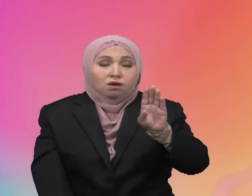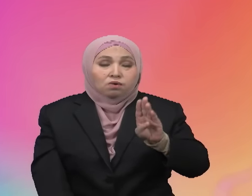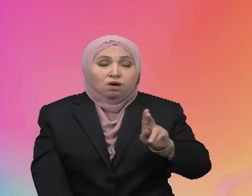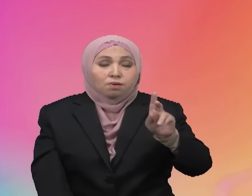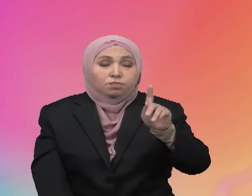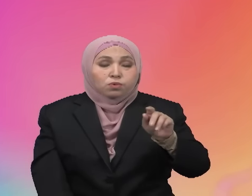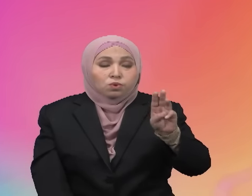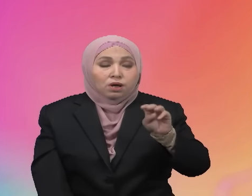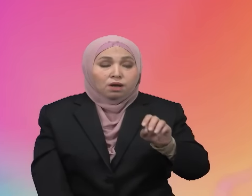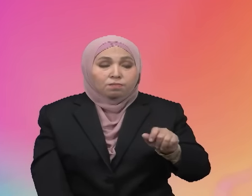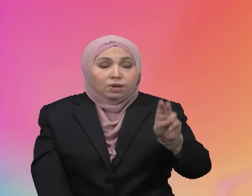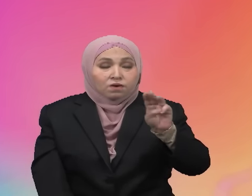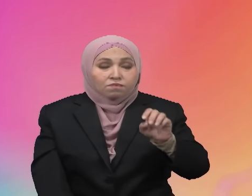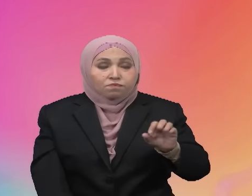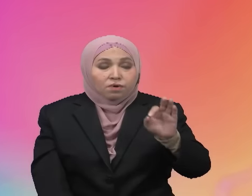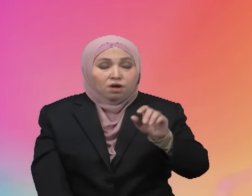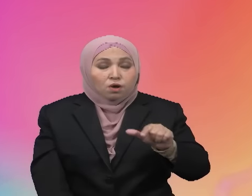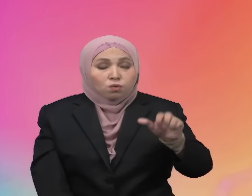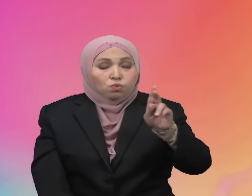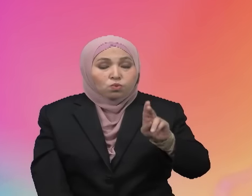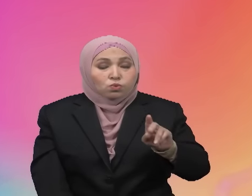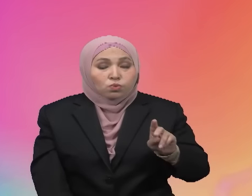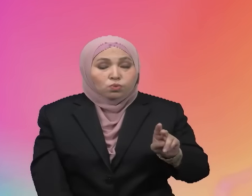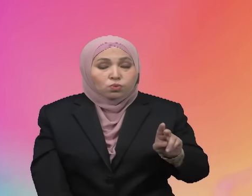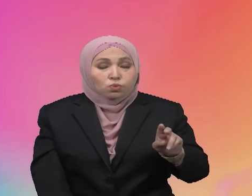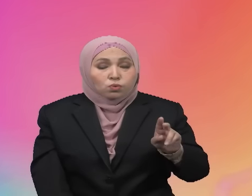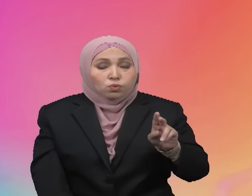شَاءَ رَبُّكَ مَا